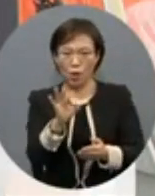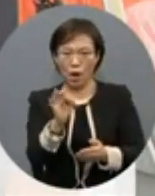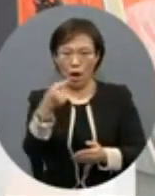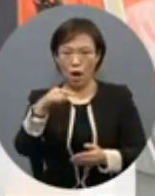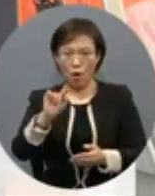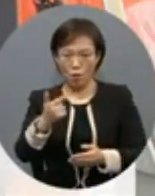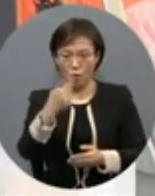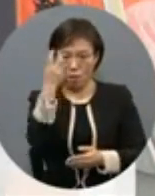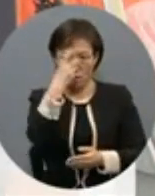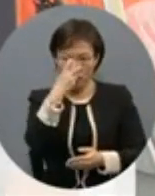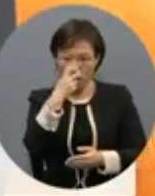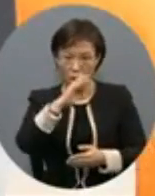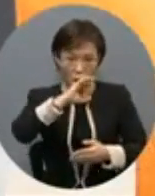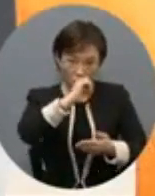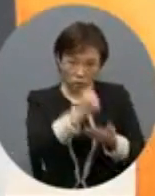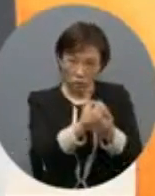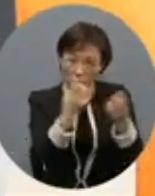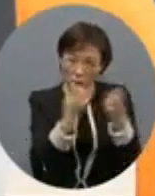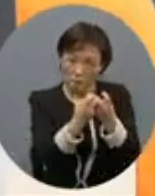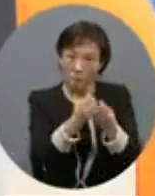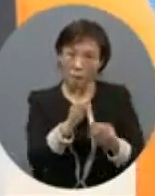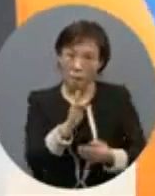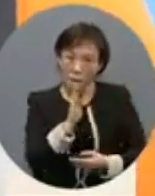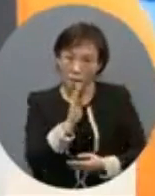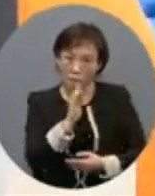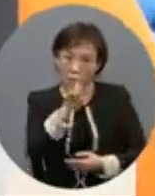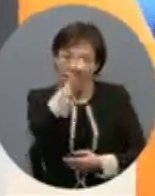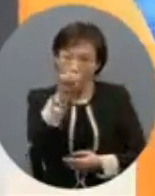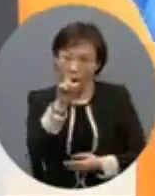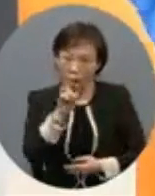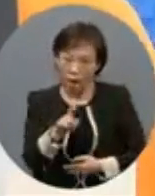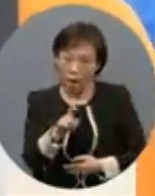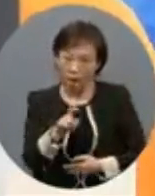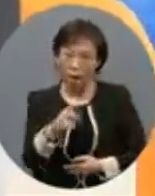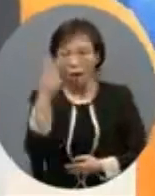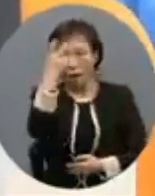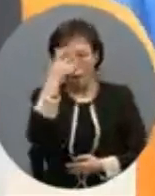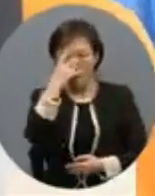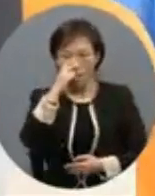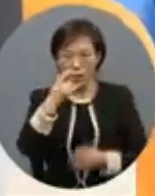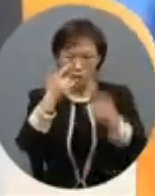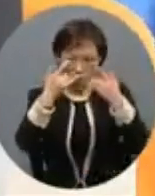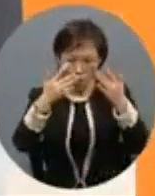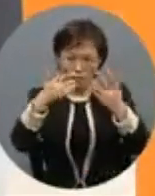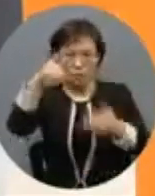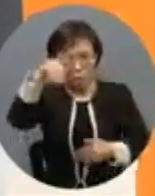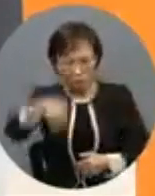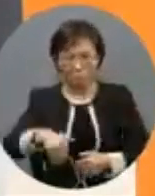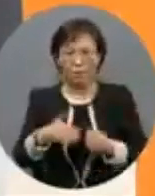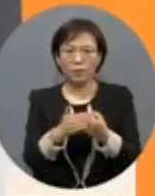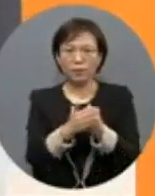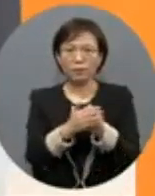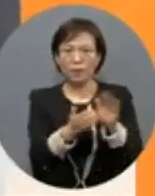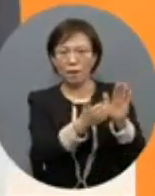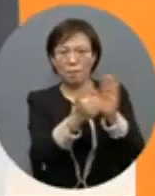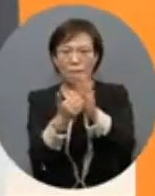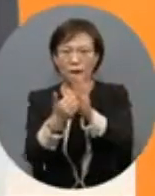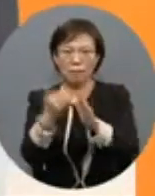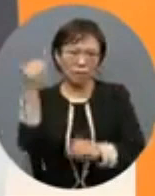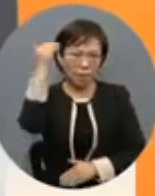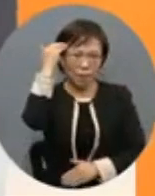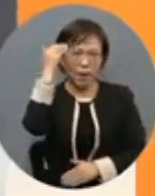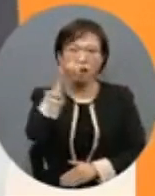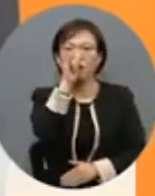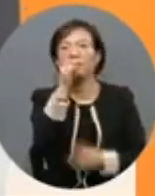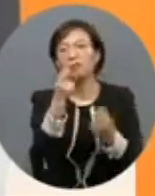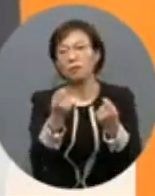적합한 방법이 아니라는 지적이 잇따르고 있습니다 검사의 정확도가 떨어지기 때문에 오히려 방역에 혼선을 줄 수